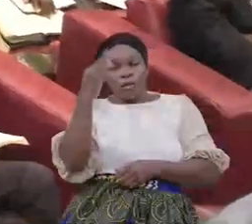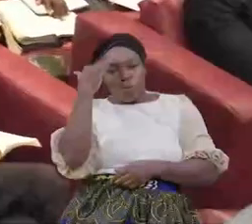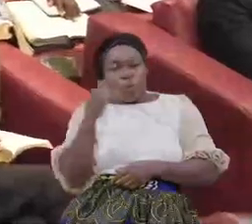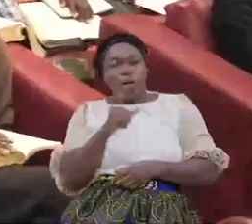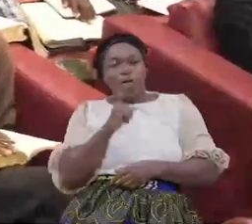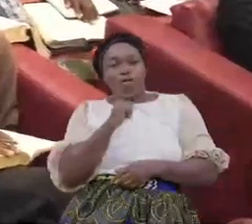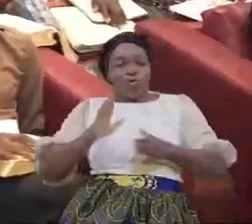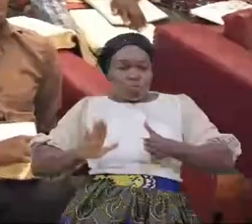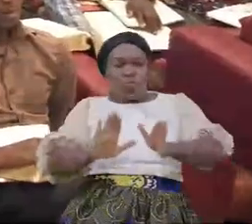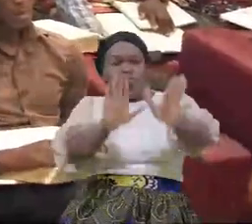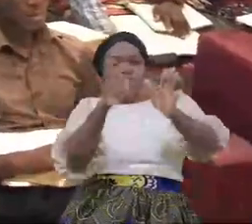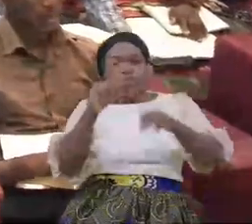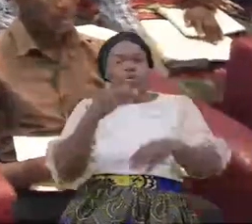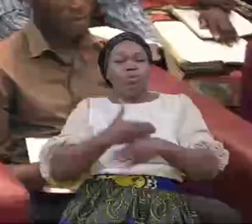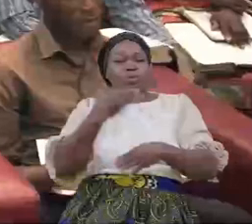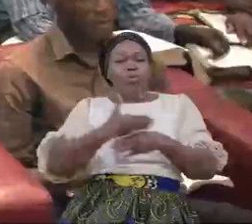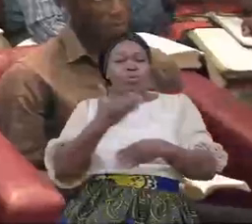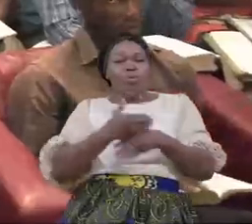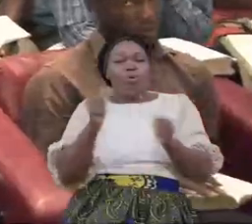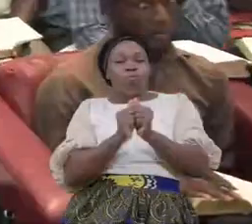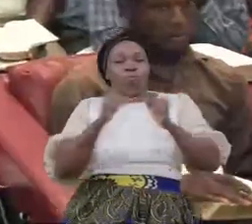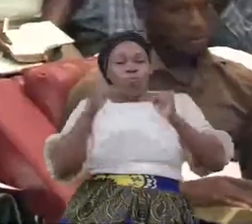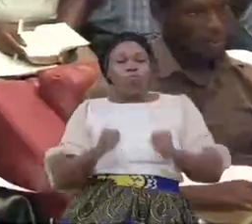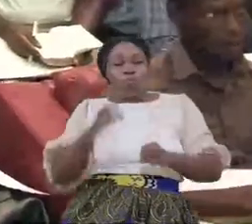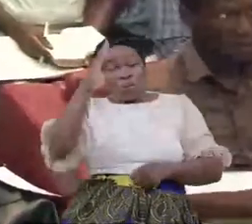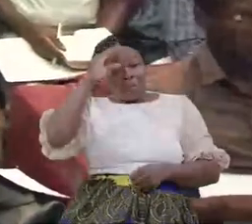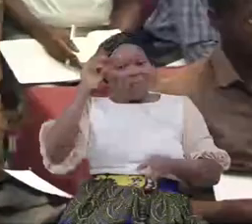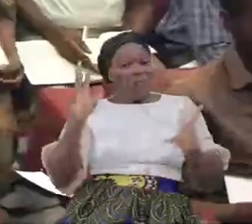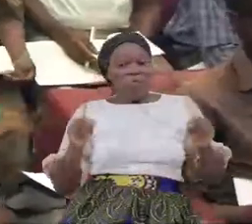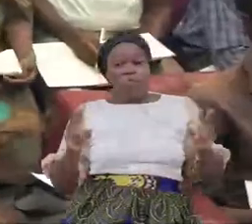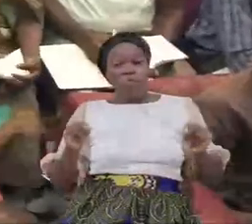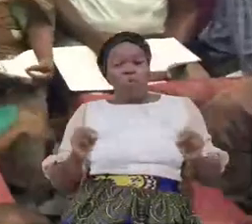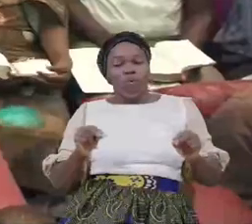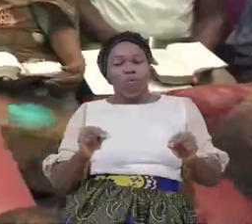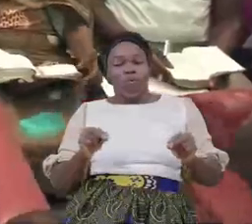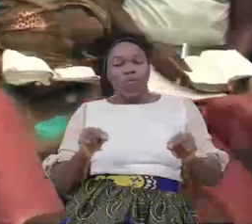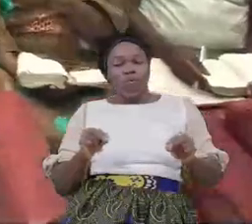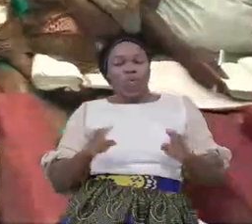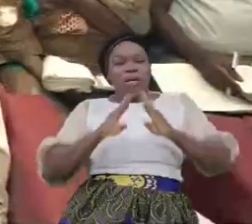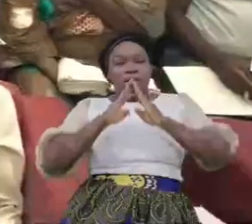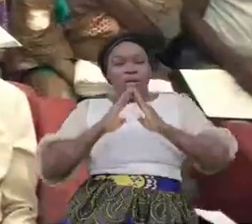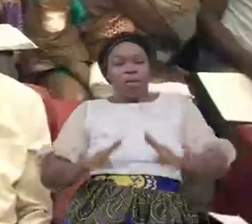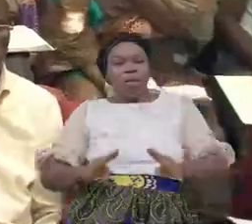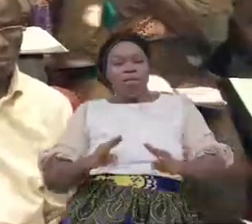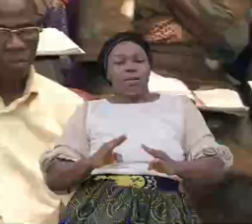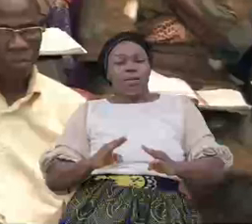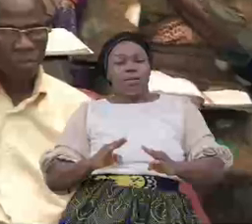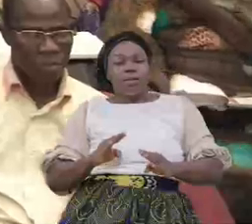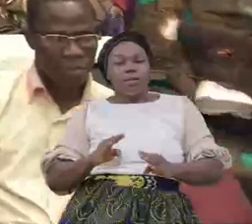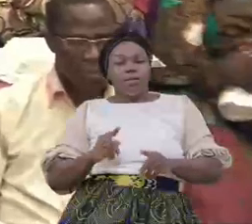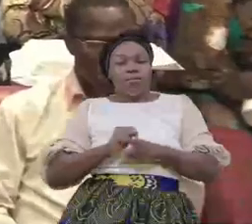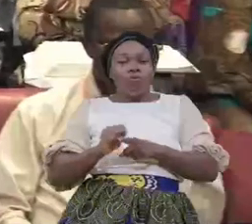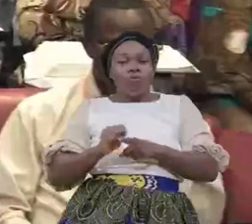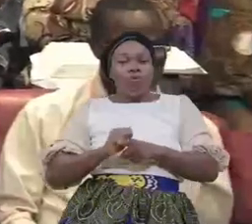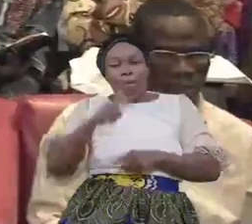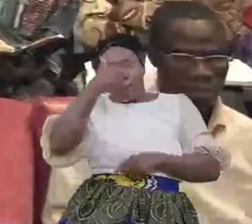hommes pour pousser la muraille? Pas de parole de votre bouche. La thérapie de silence. Ils doivent se taire. Parce que